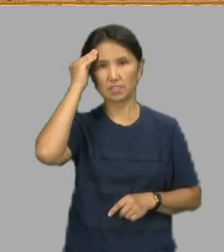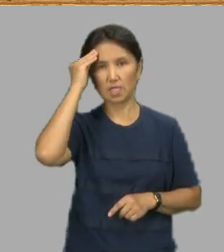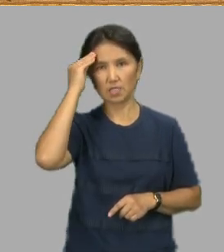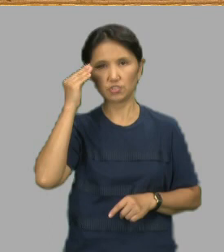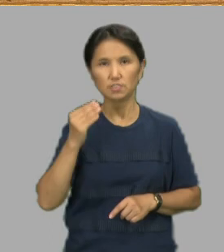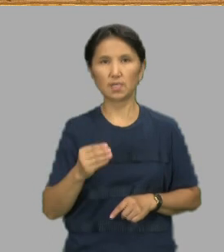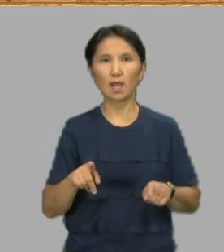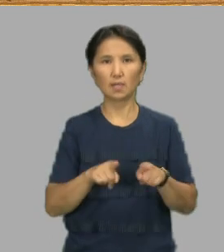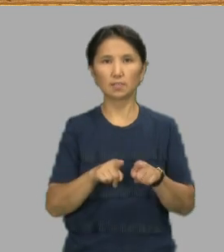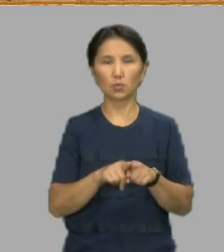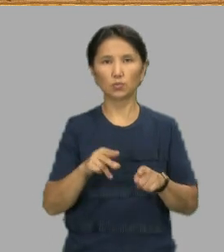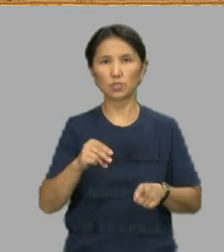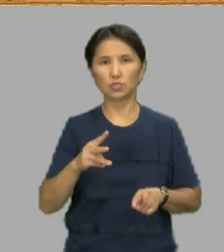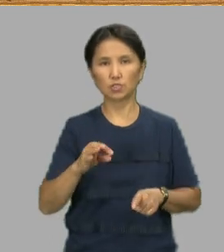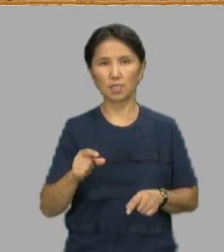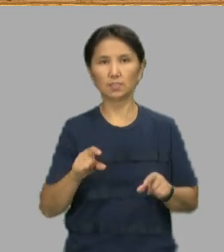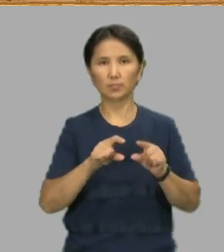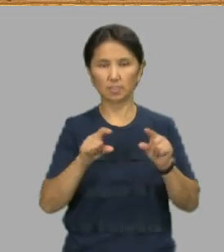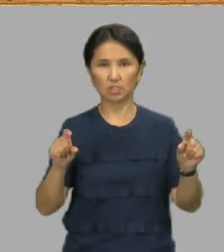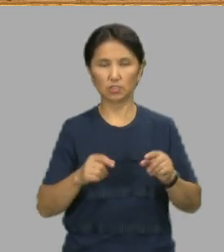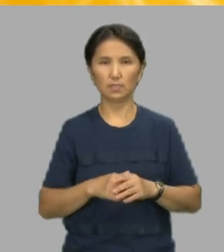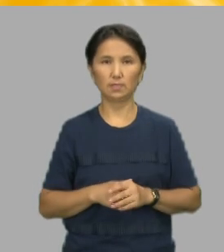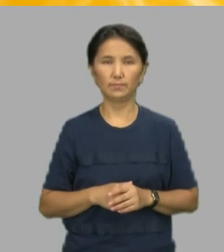Обозначьте однородные члены предложения.